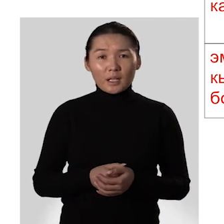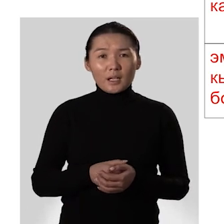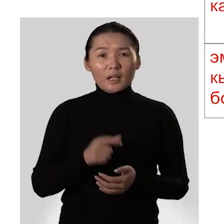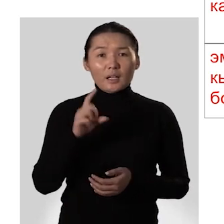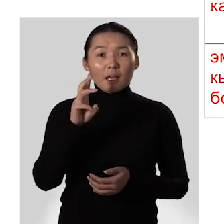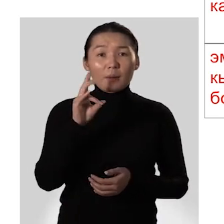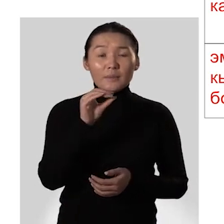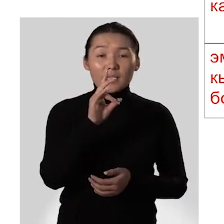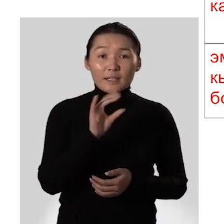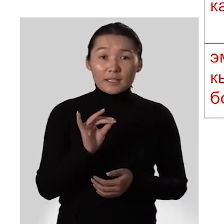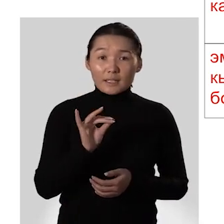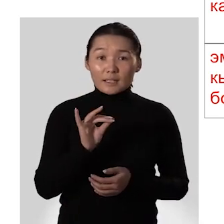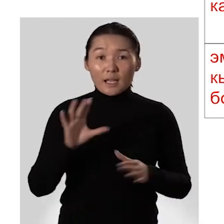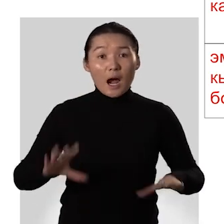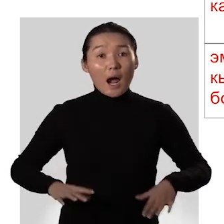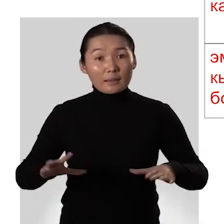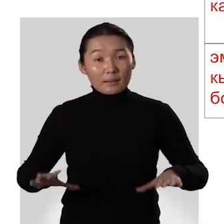Эмнени? Атты.